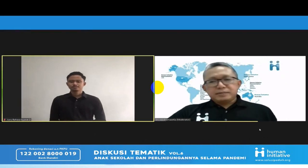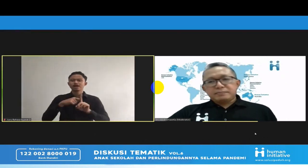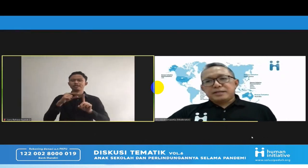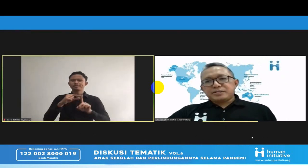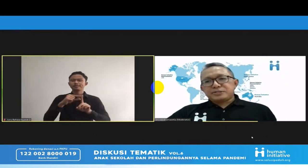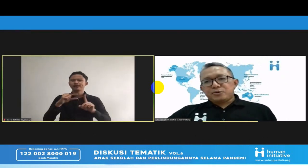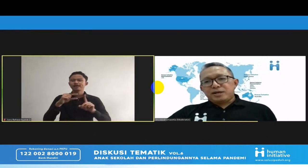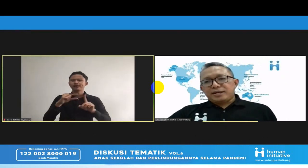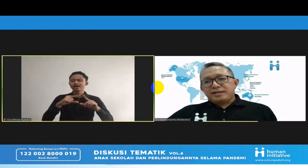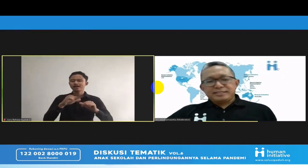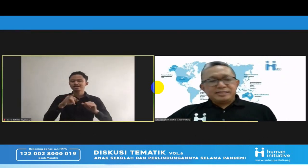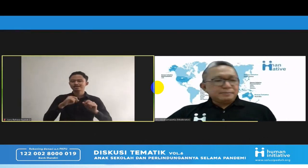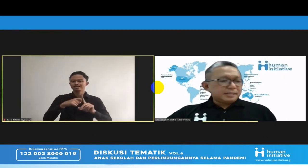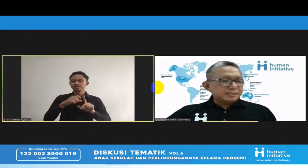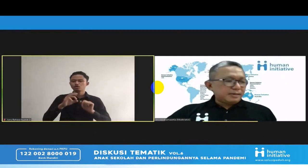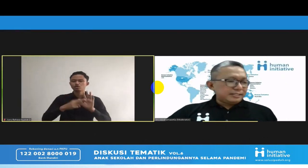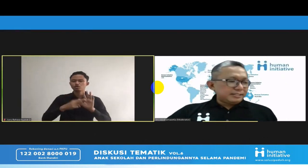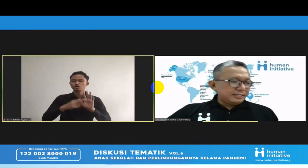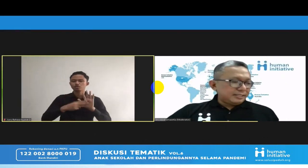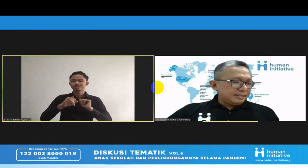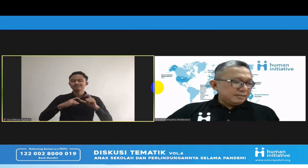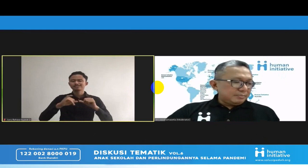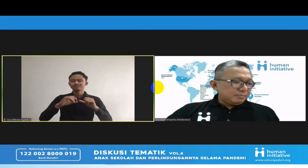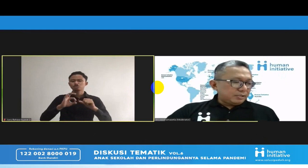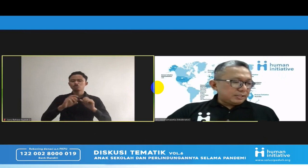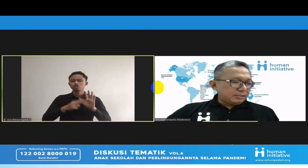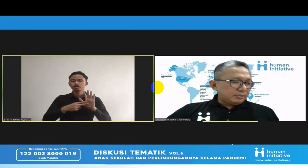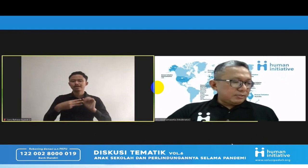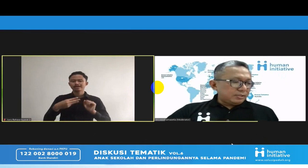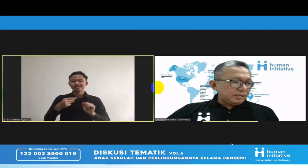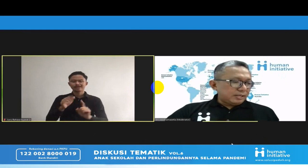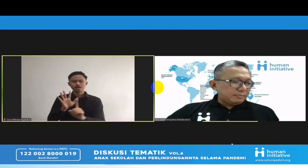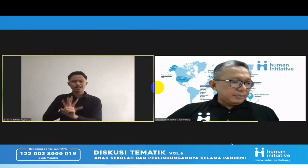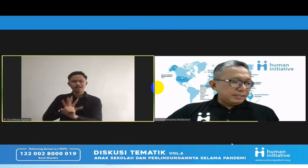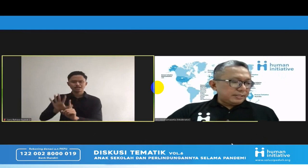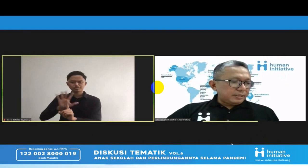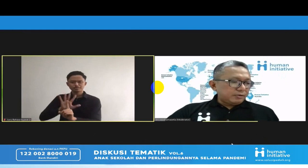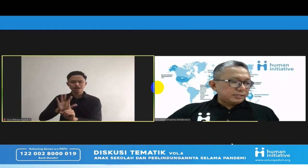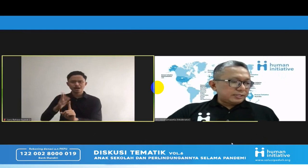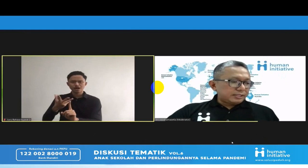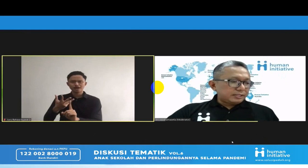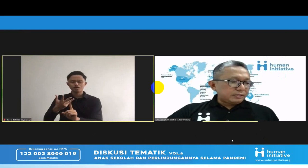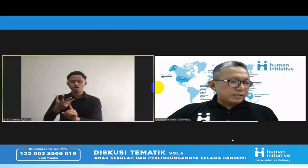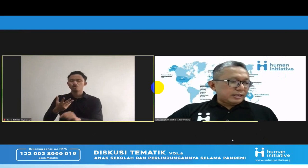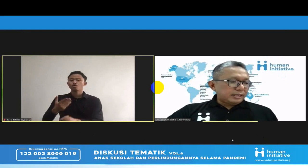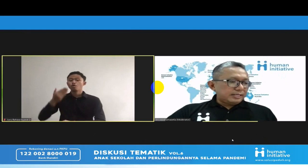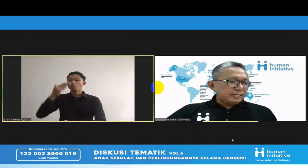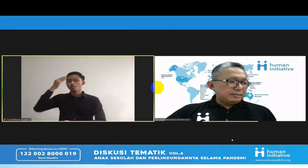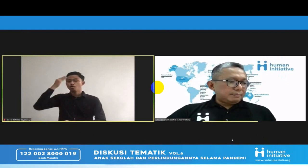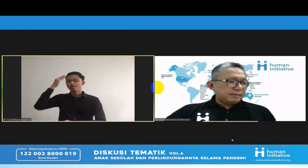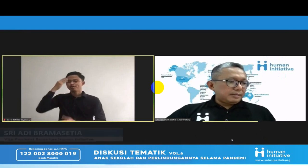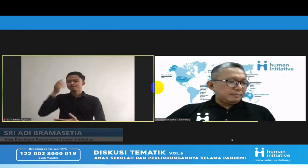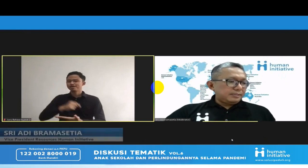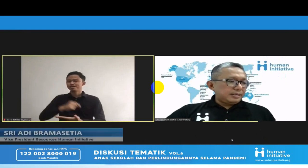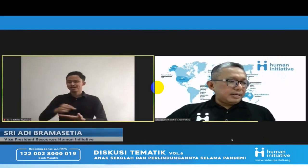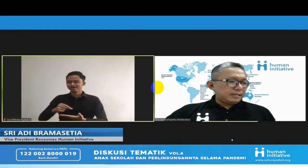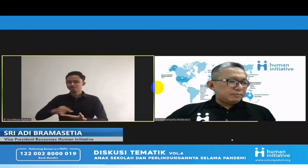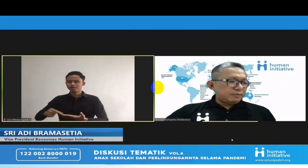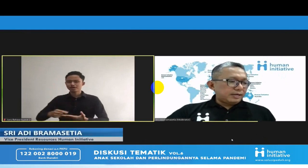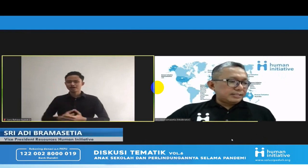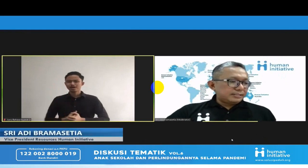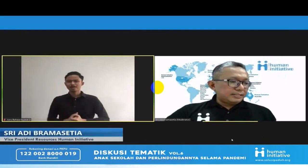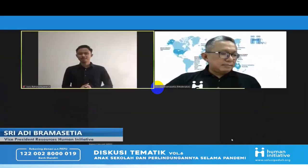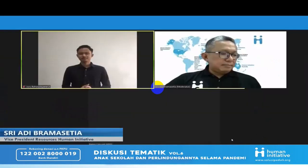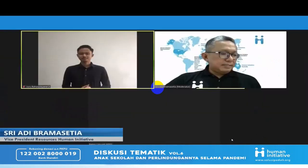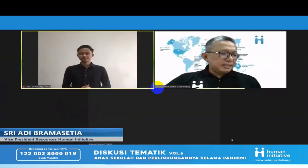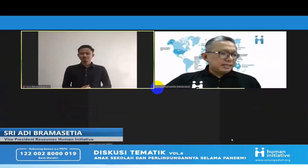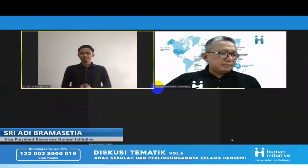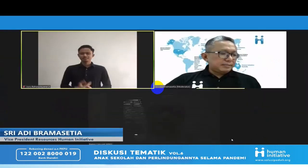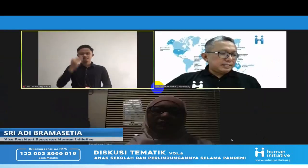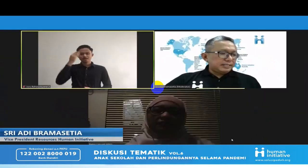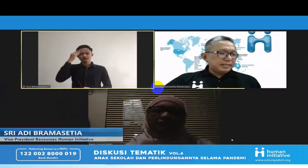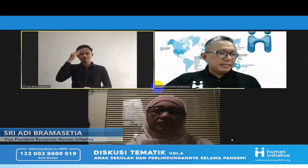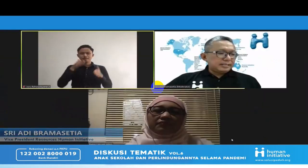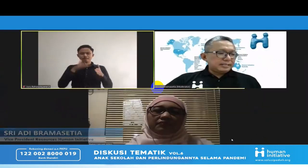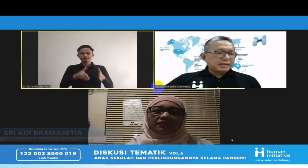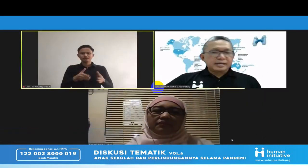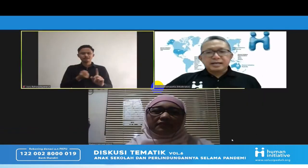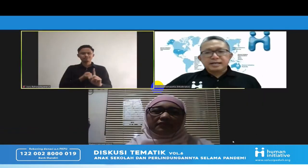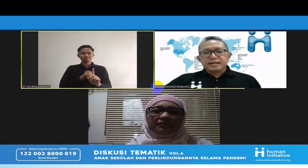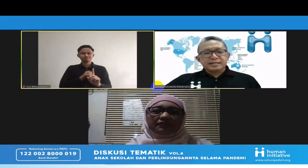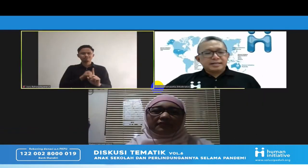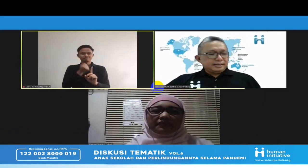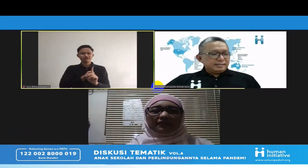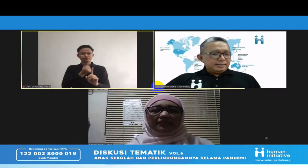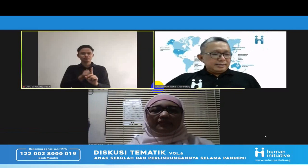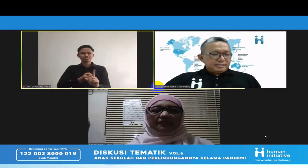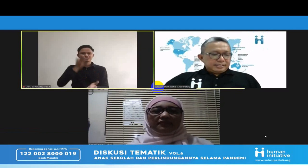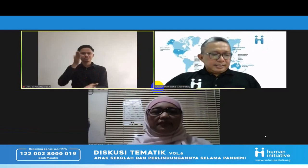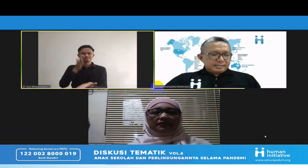guru dan kepala sekolah. Nah, jadi pas banget ini. Bu Retno juga memiliki concern atau keahlian pada bidang advokasi kebijakan pendidikan dan